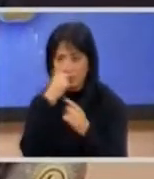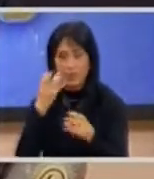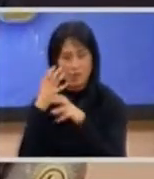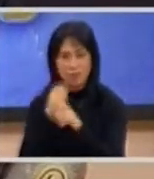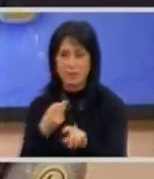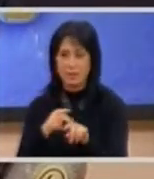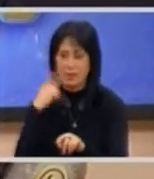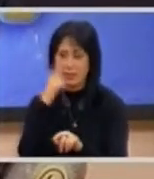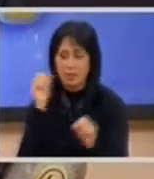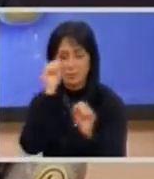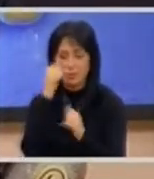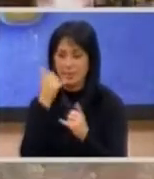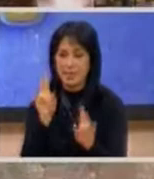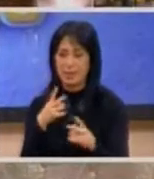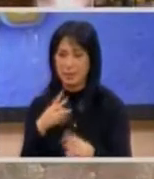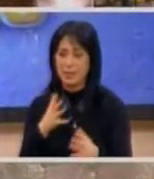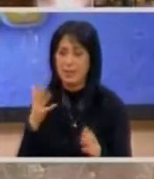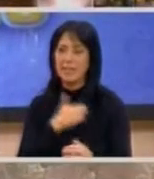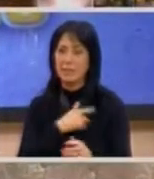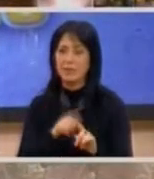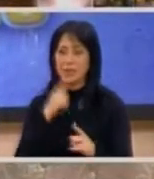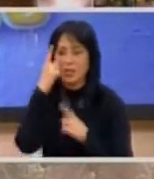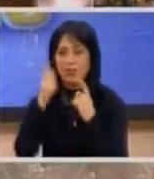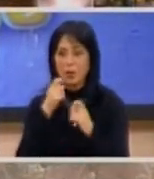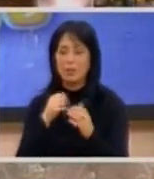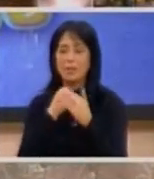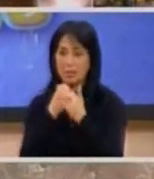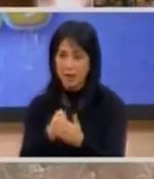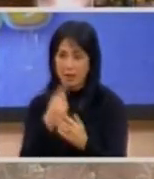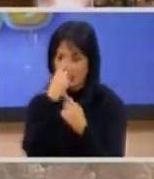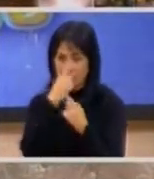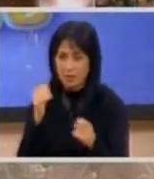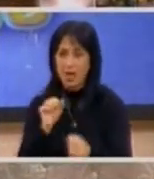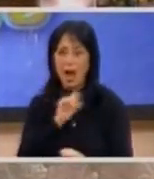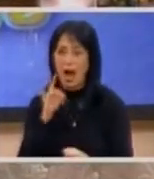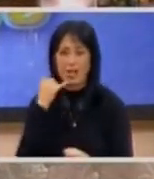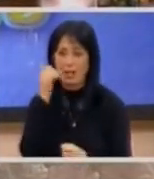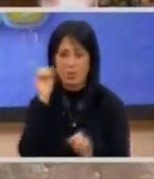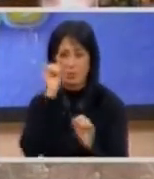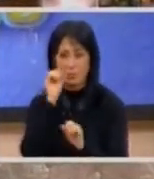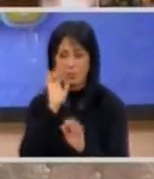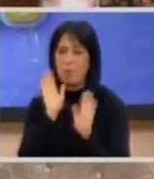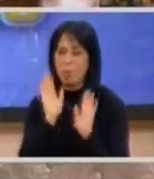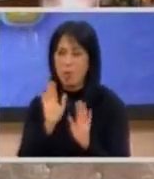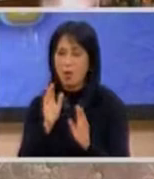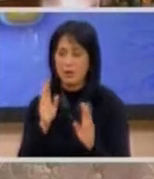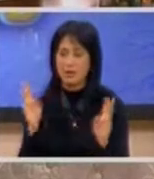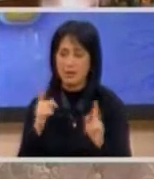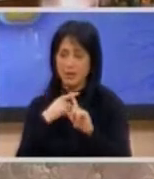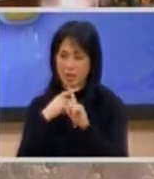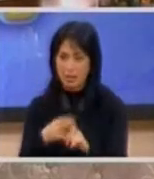სახის საინფორმაციო. ძალიან კარგი, დიდი იმედი მაქვს, რომ ინფორმაცია მიაღწევს ადრესატამდე, არ დავრეკავთ სხვა შემთხვევაში, დავრეკავთ მხოლოდ სასწრაფოს